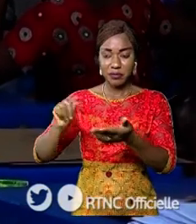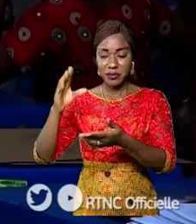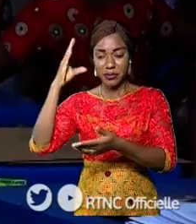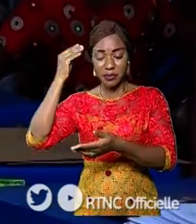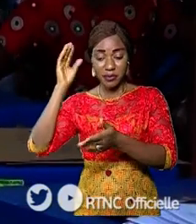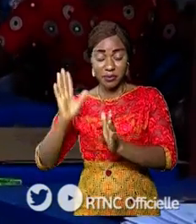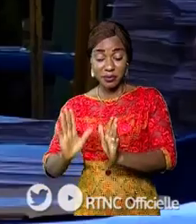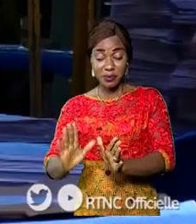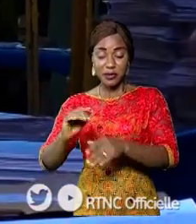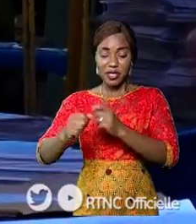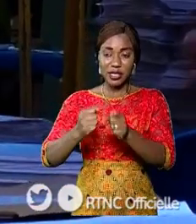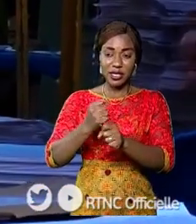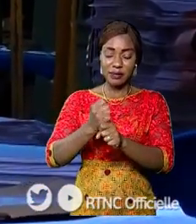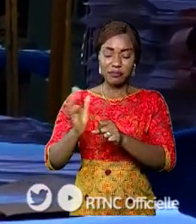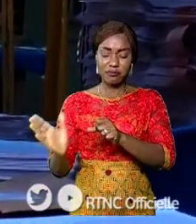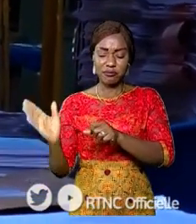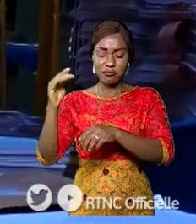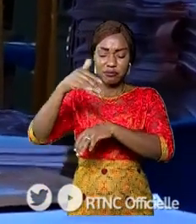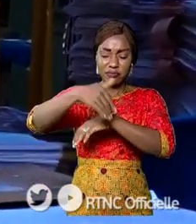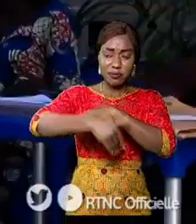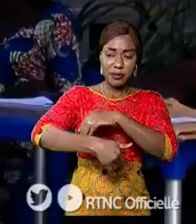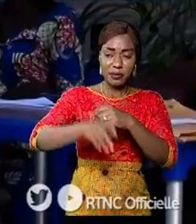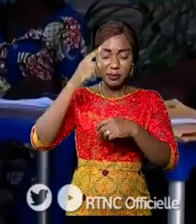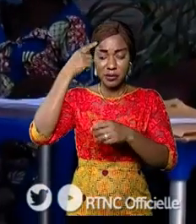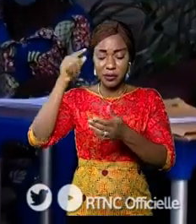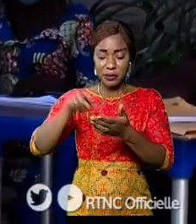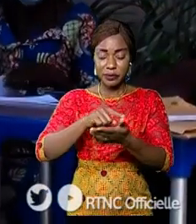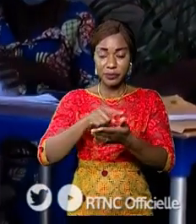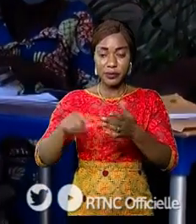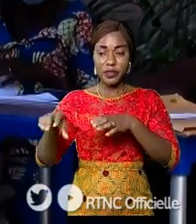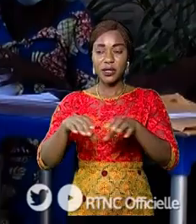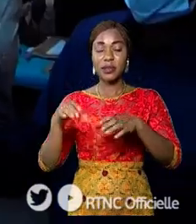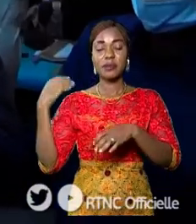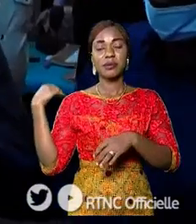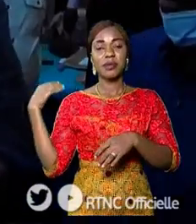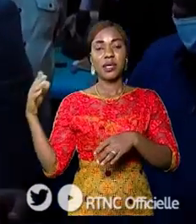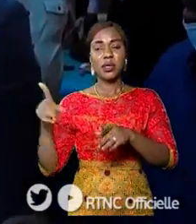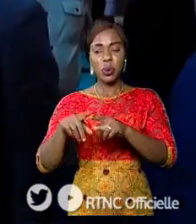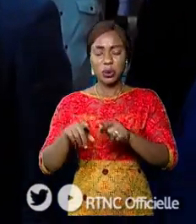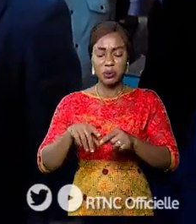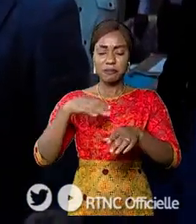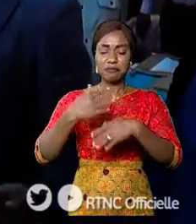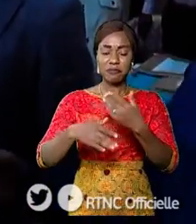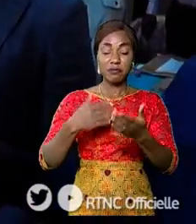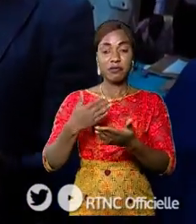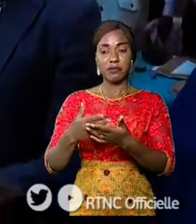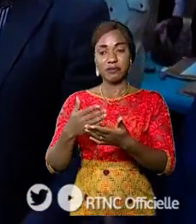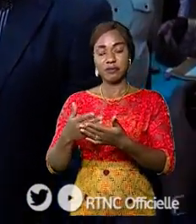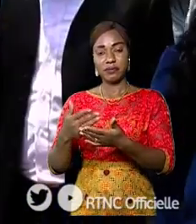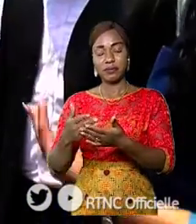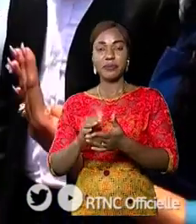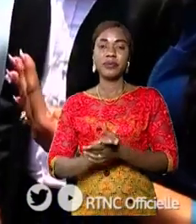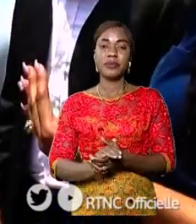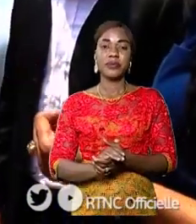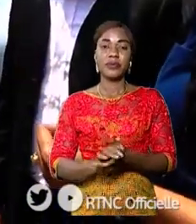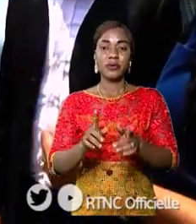femmes, travaillent sans répit à la correction des items de l'examen d'État à une vitesse impressionnante. Willy Bakonga reconnaît les progrès notables